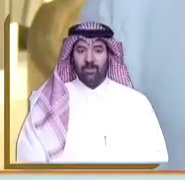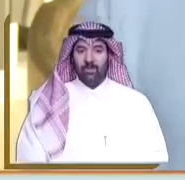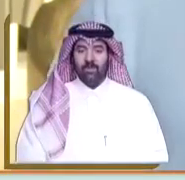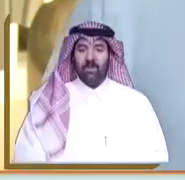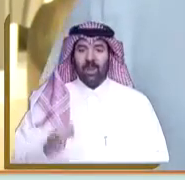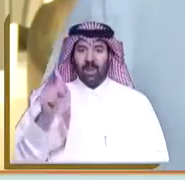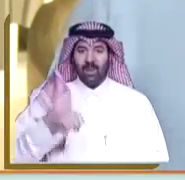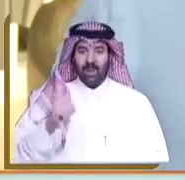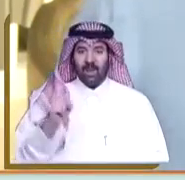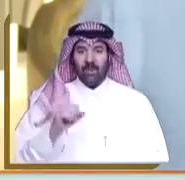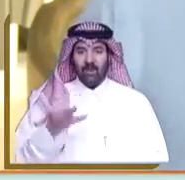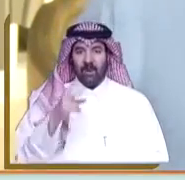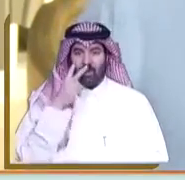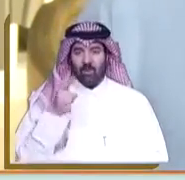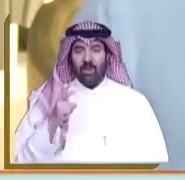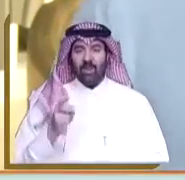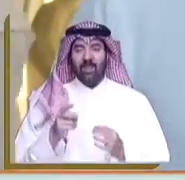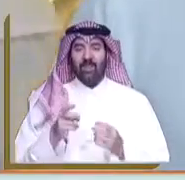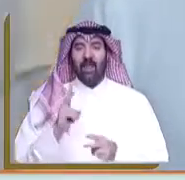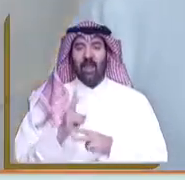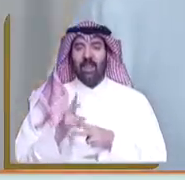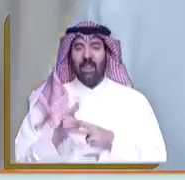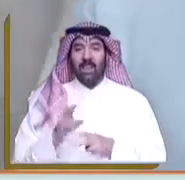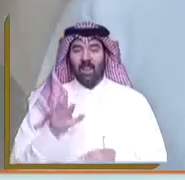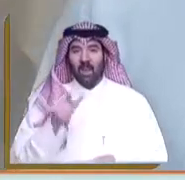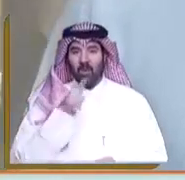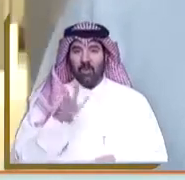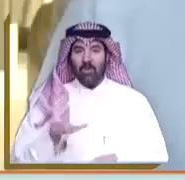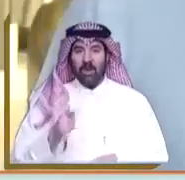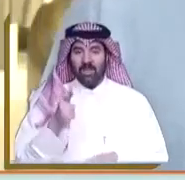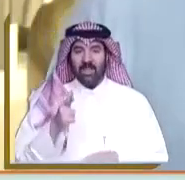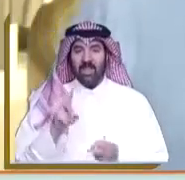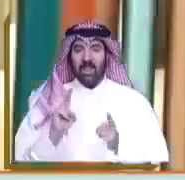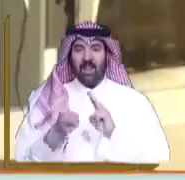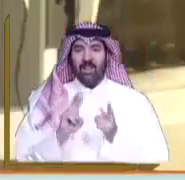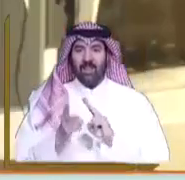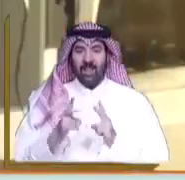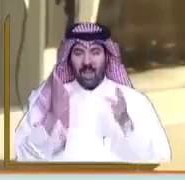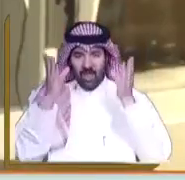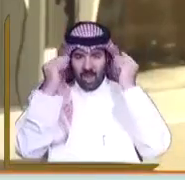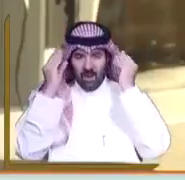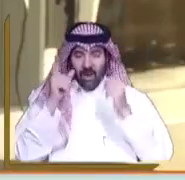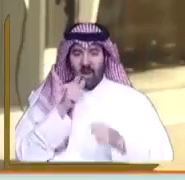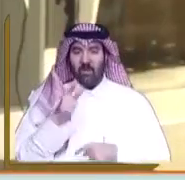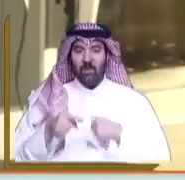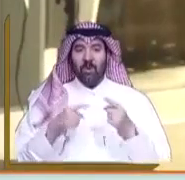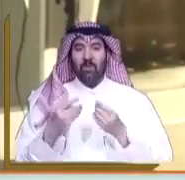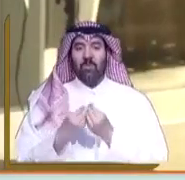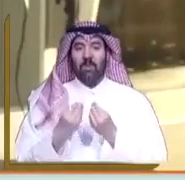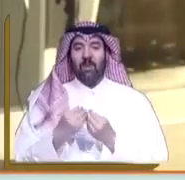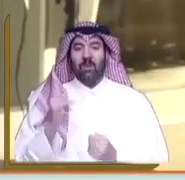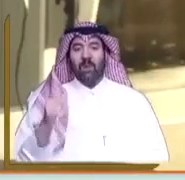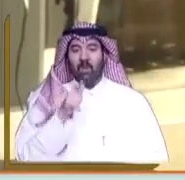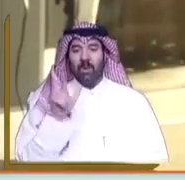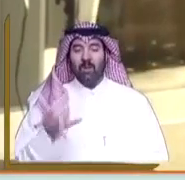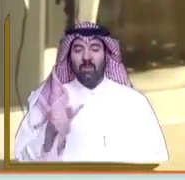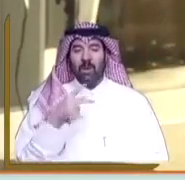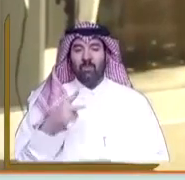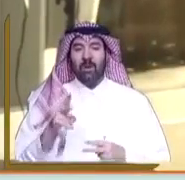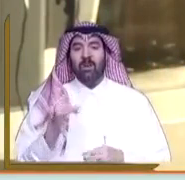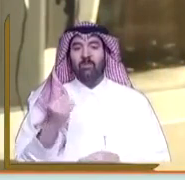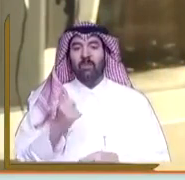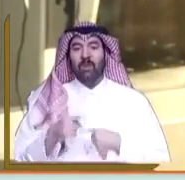أكيد عبد الله، حينما نتحدث عن هذا العرس الثقافي فبالتأكيد يعني يتبادر إلى الذهن الدور الكبير